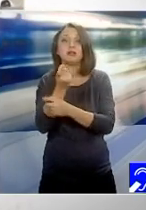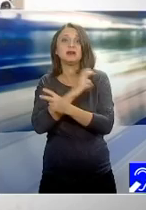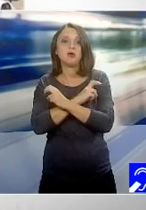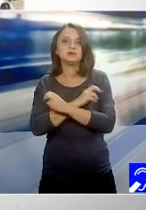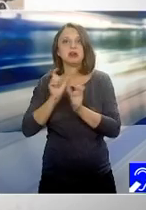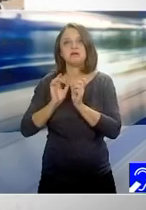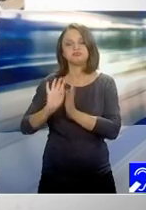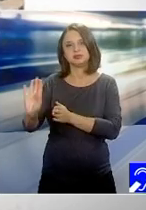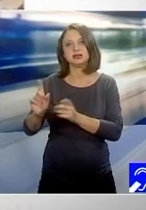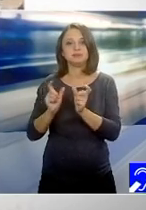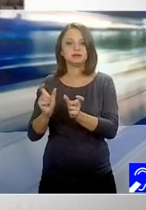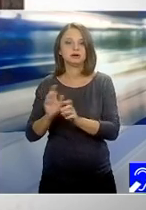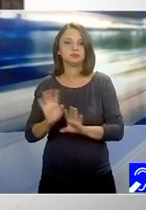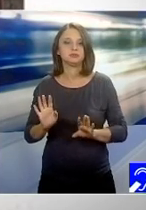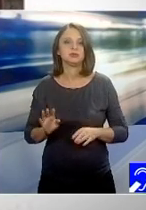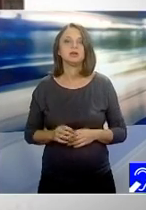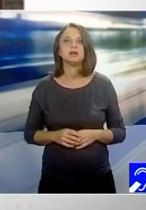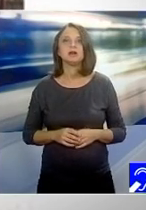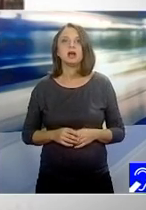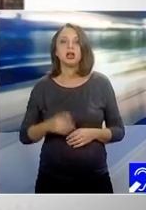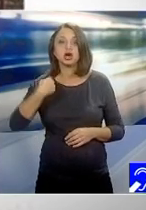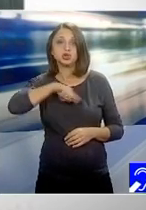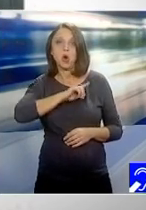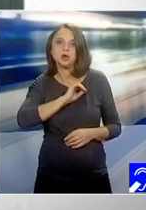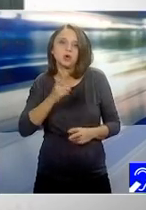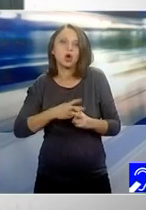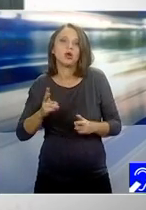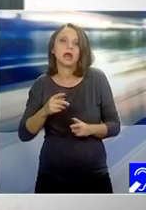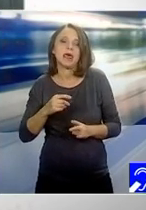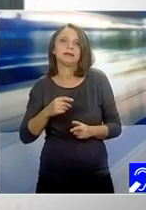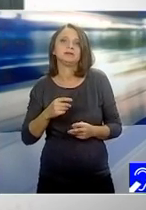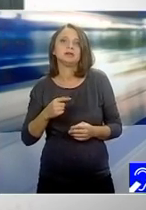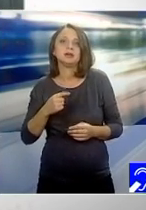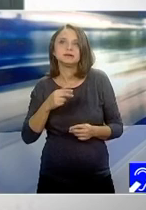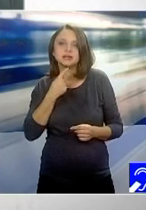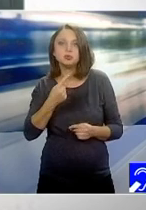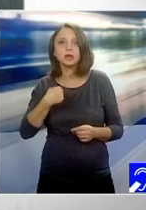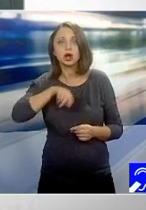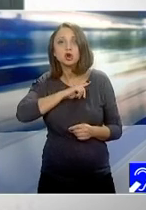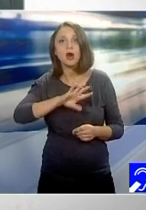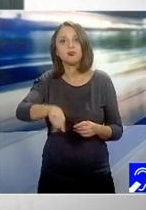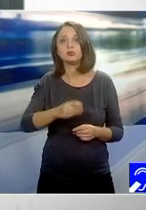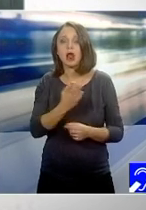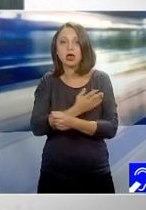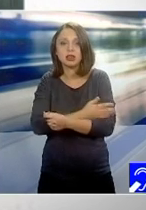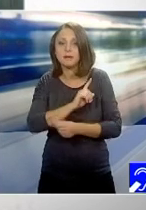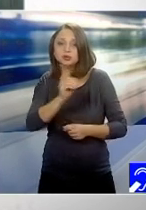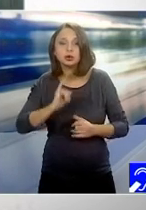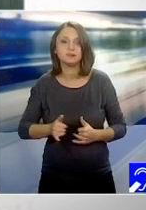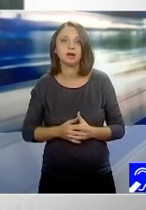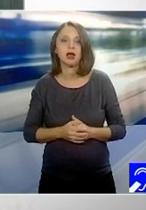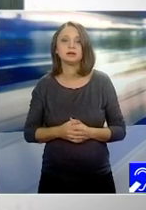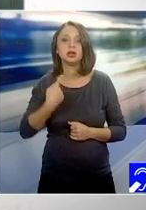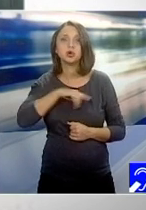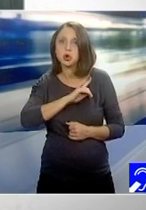acuzație. Asocierea numelui nostru cu tăierile ilegale nu este corectă. Cu hotărâre vă spun că nu am achiziționat niciodată